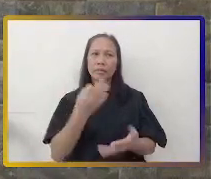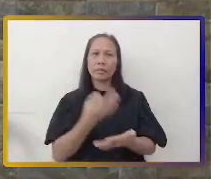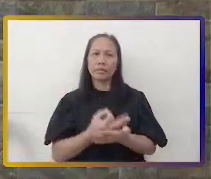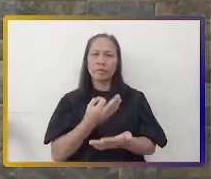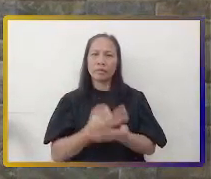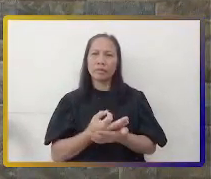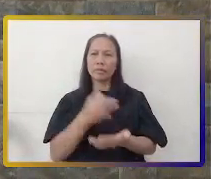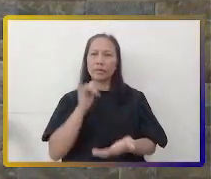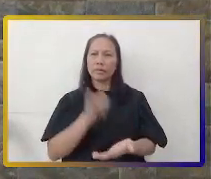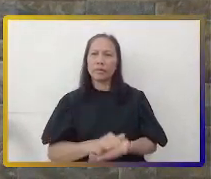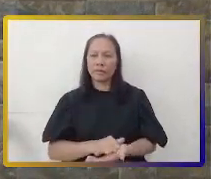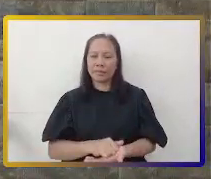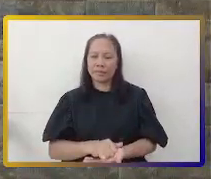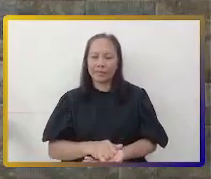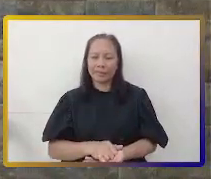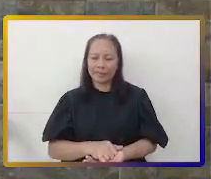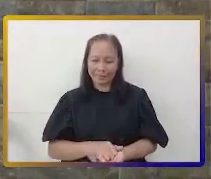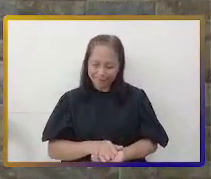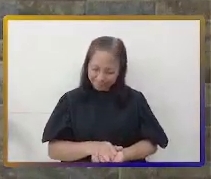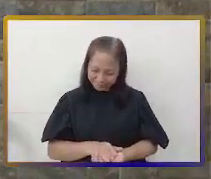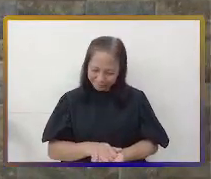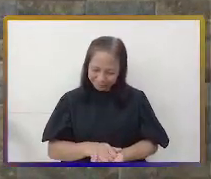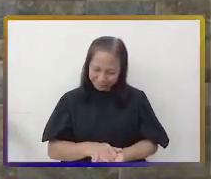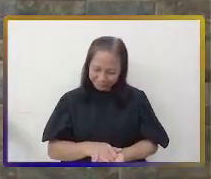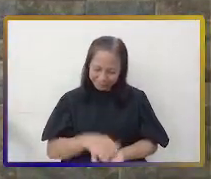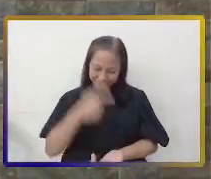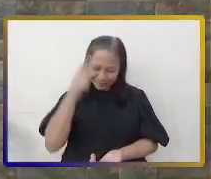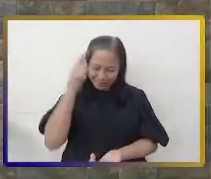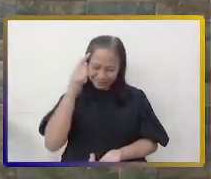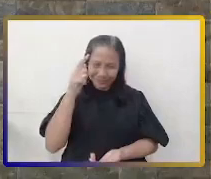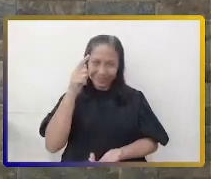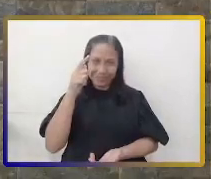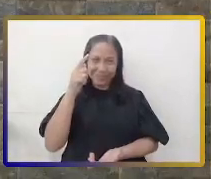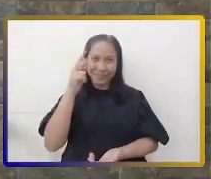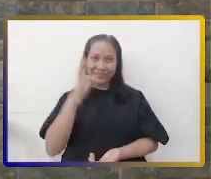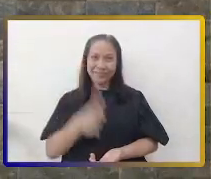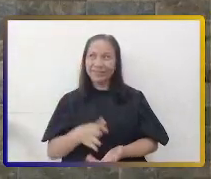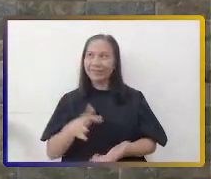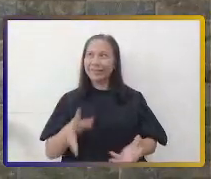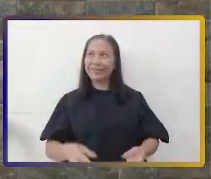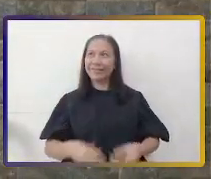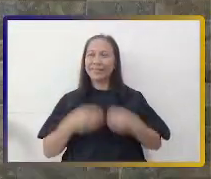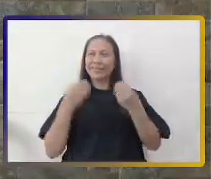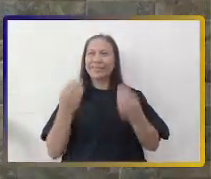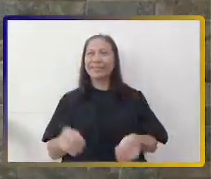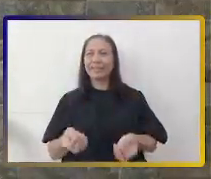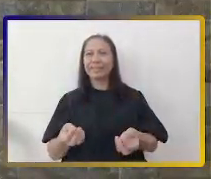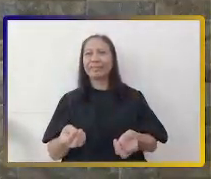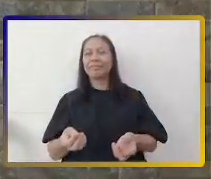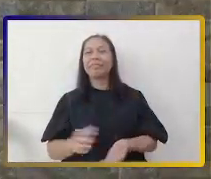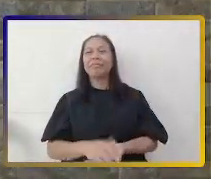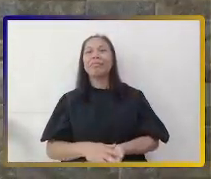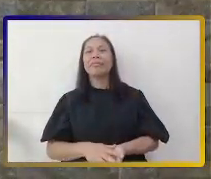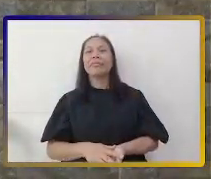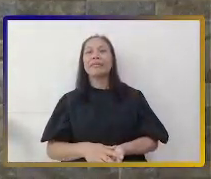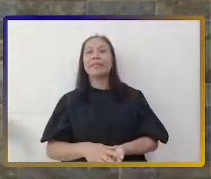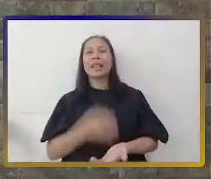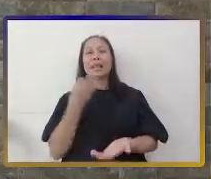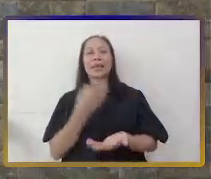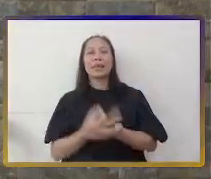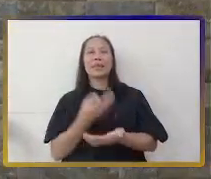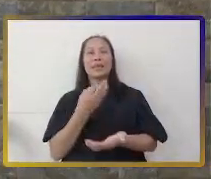because said we AC it or not yung pera na nasa atin ay hindi natin